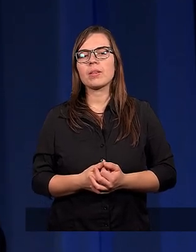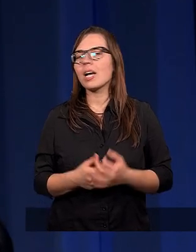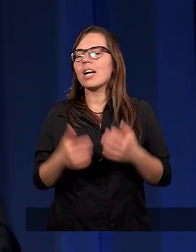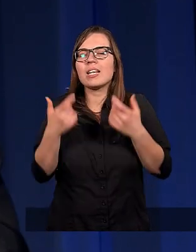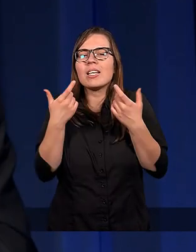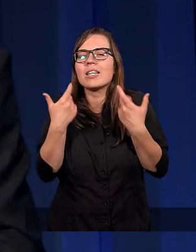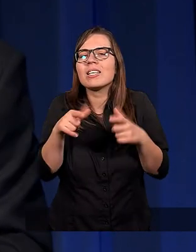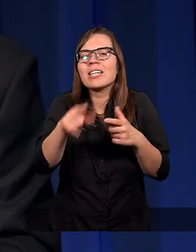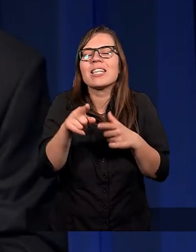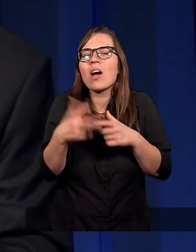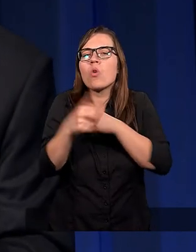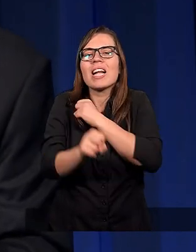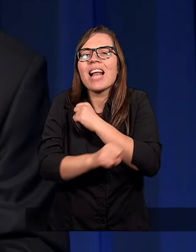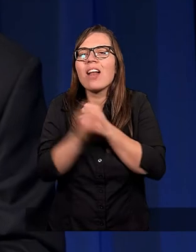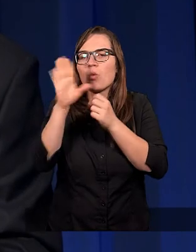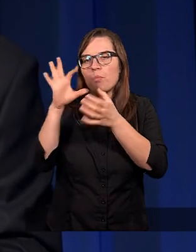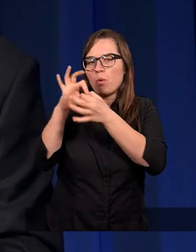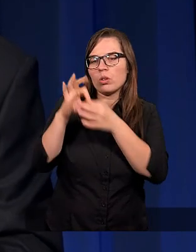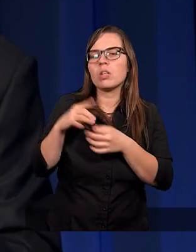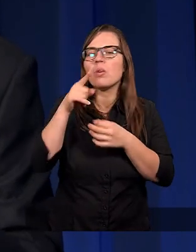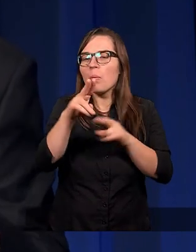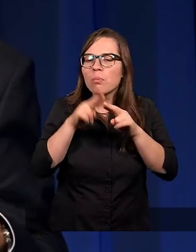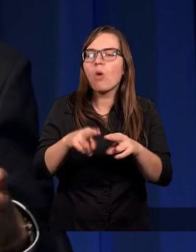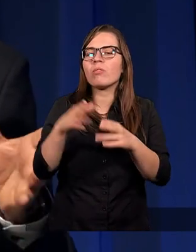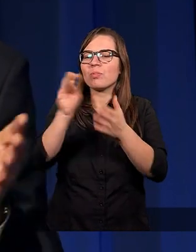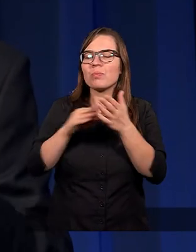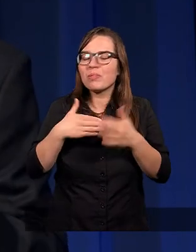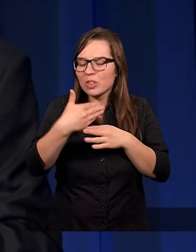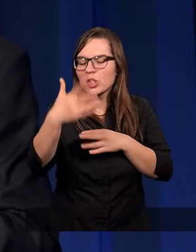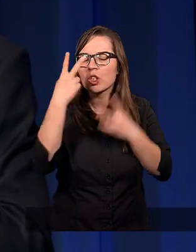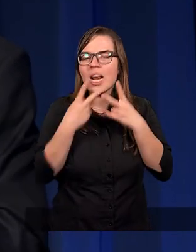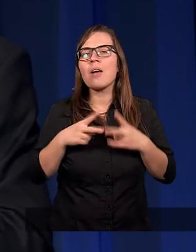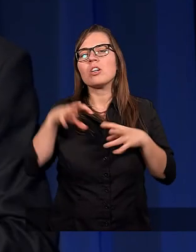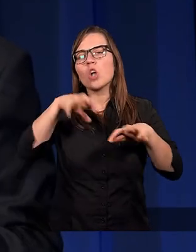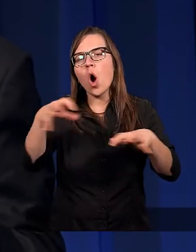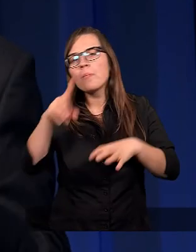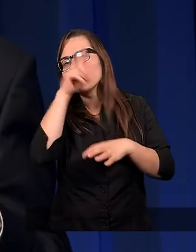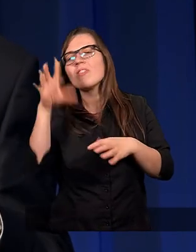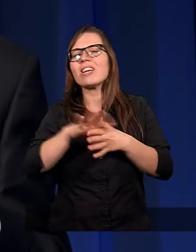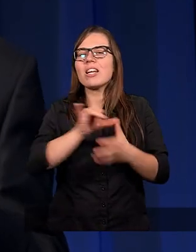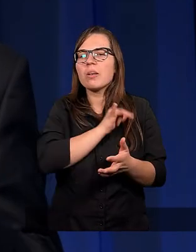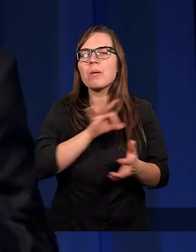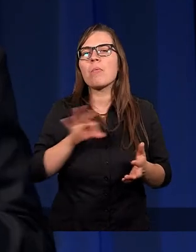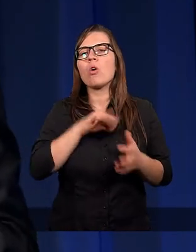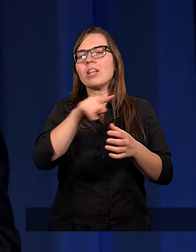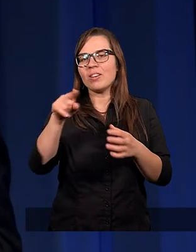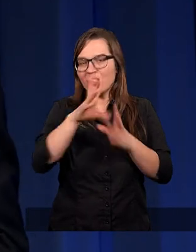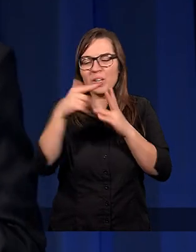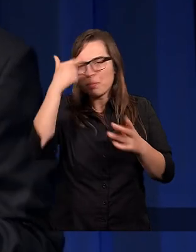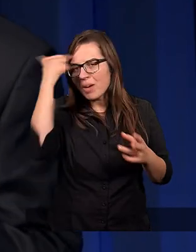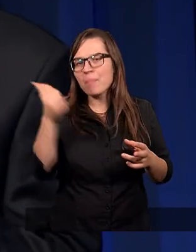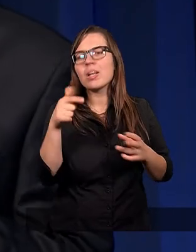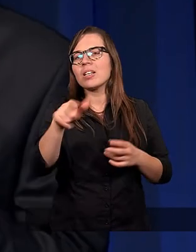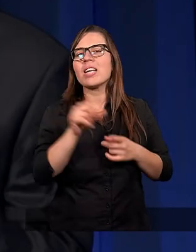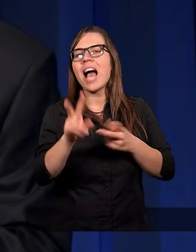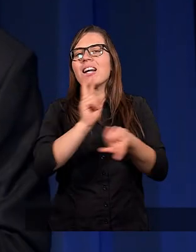Nic tego nie zastąpi. Owszem, w Biblii czytamy, tam gdzie dwóch lub trzech zgromadzi się w imię moje, tam ja jestem nimi. Pamiętajmy,